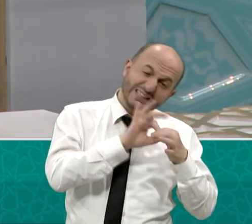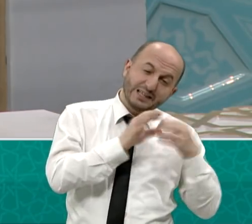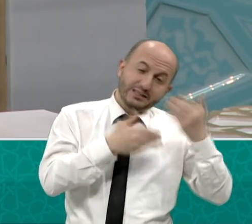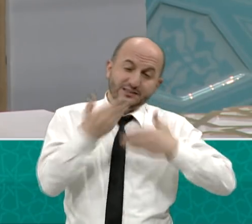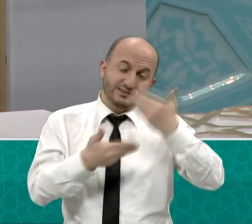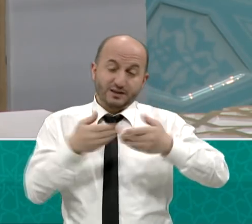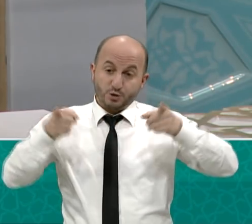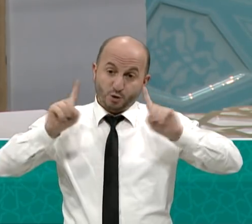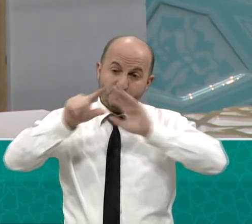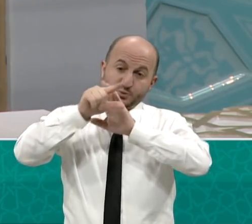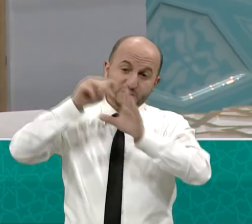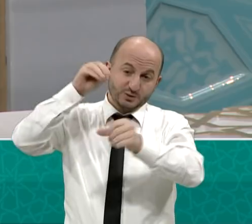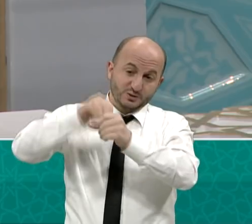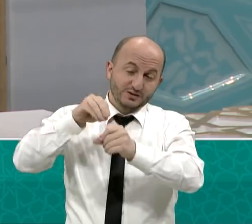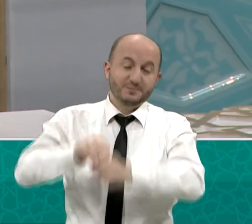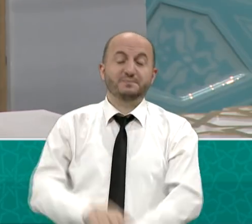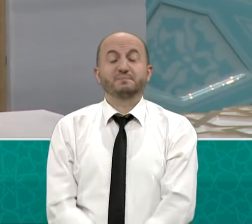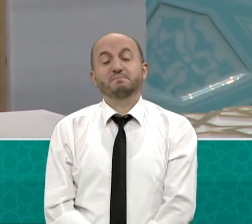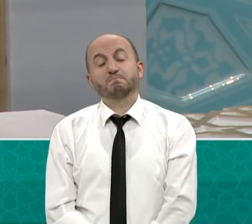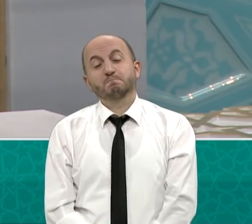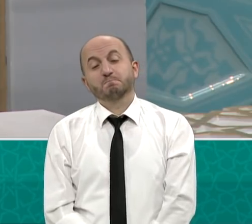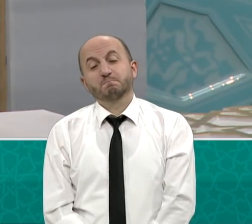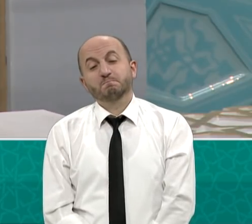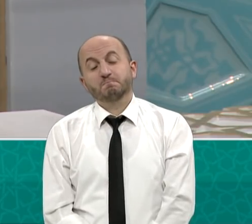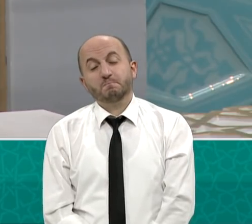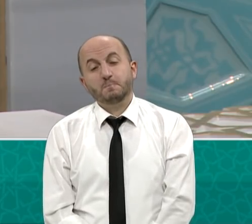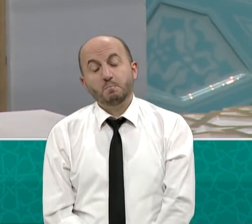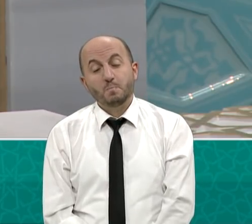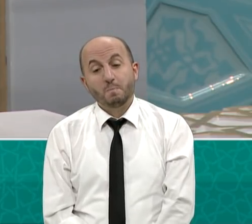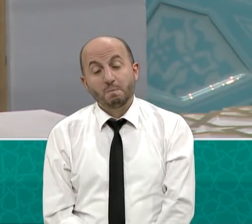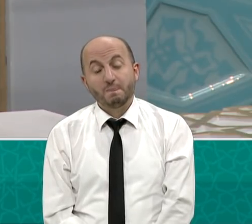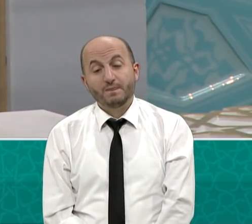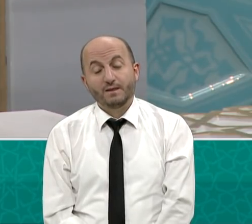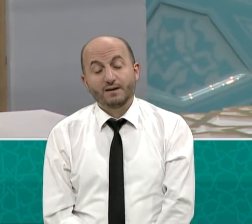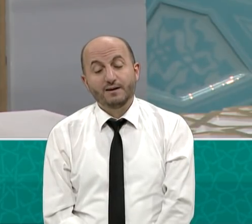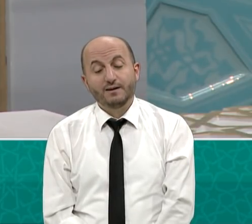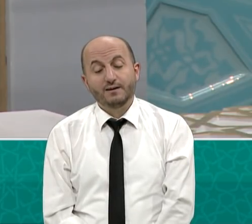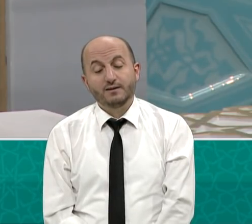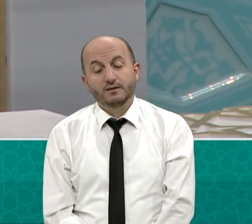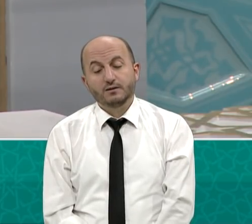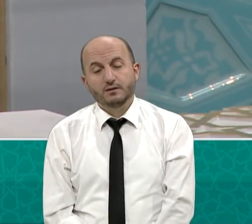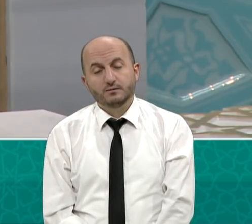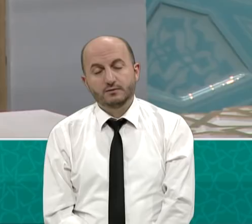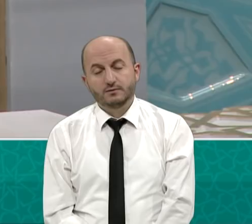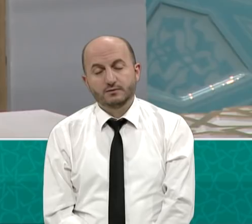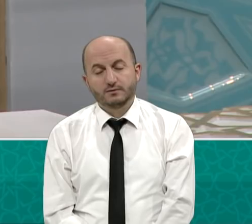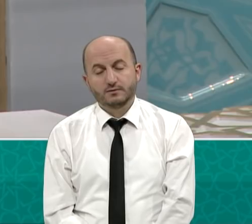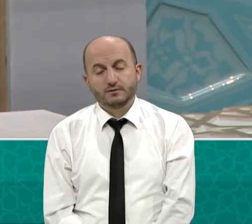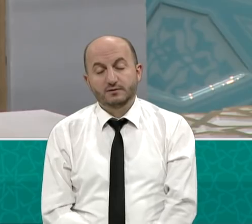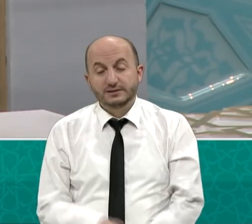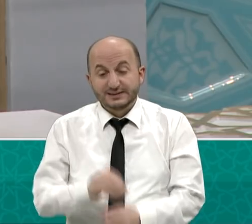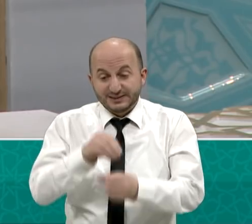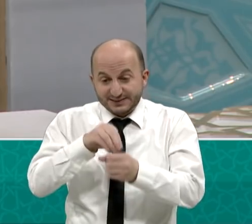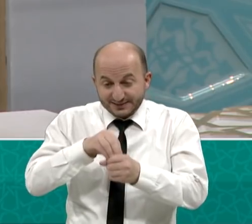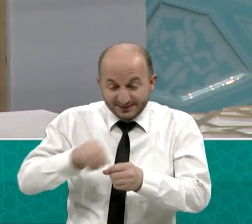suresi sonlarında لَقَدْ جَاءَكُمْ رَسُولٌ مِنْ اَنْفِسُكُمْ عَز۪يزٌ عَلَيْهِمْ مَا عَنِدْتُمْ İçinizden